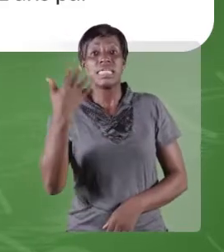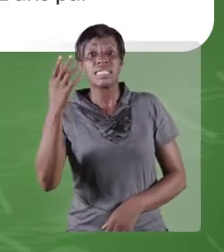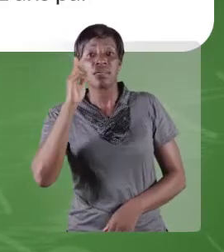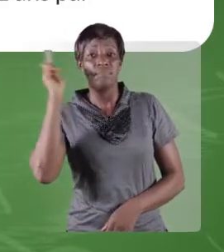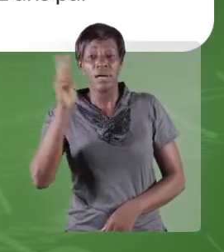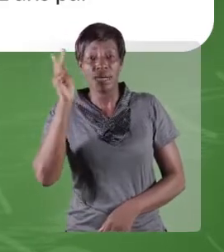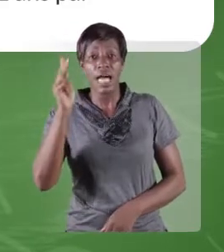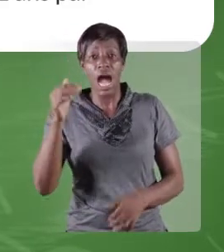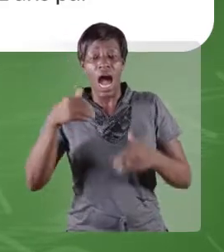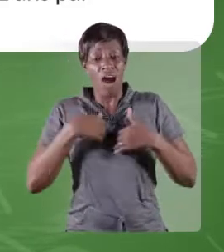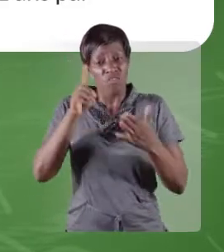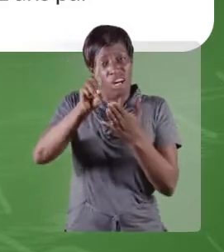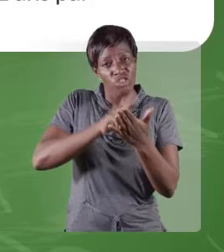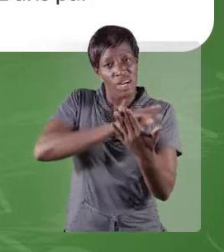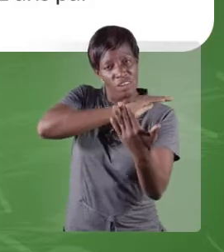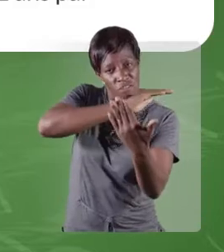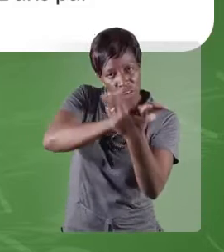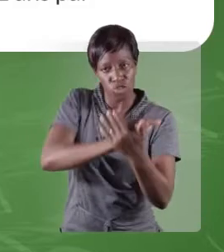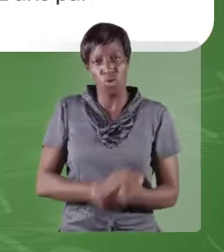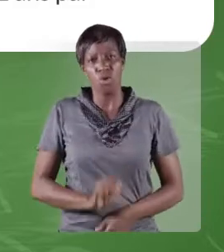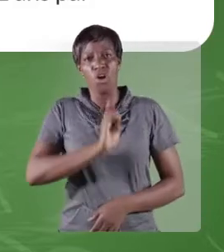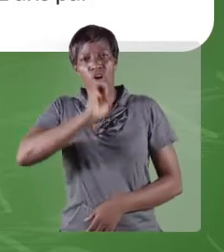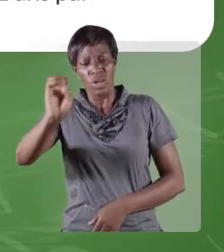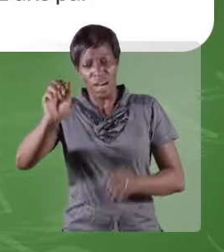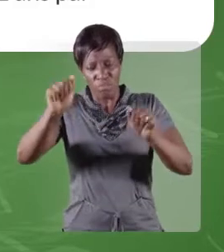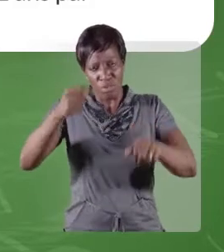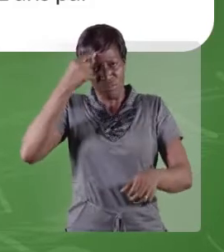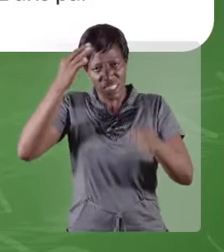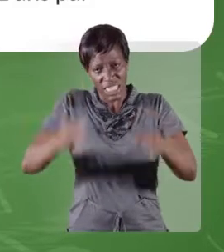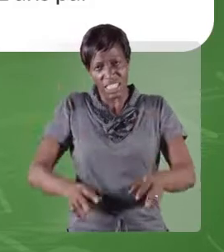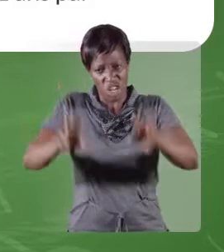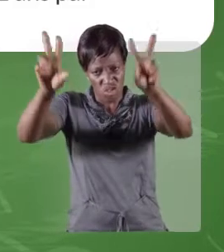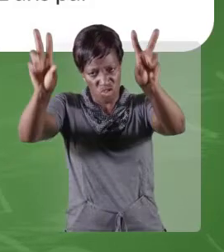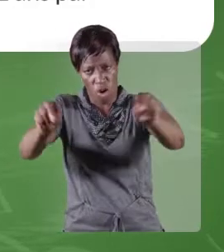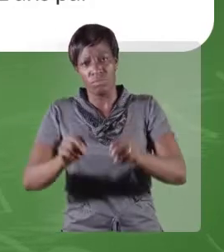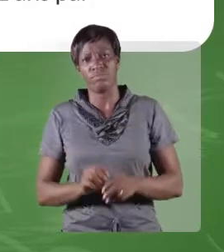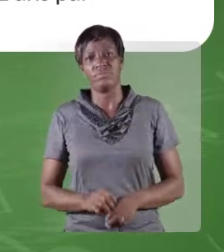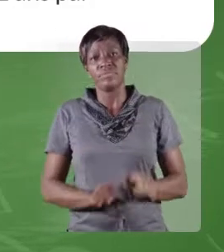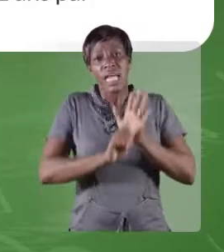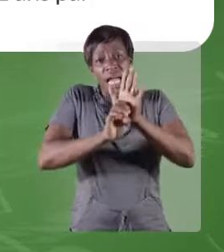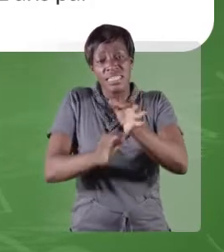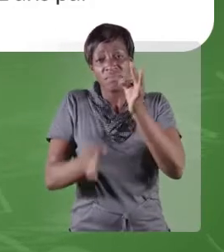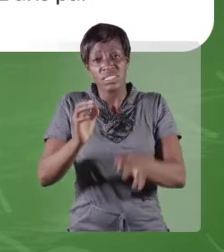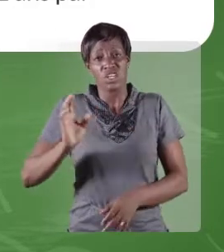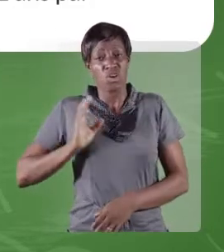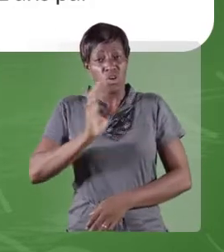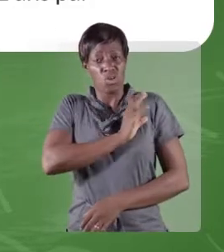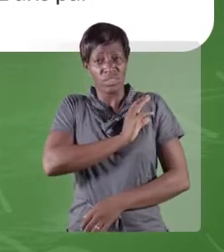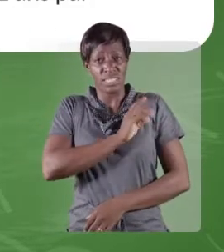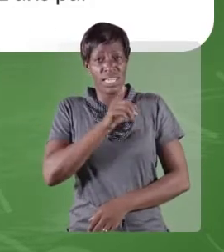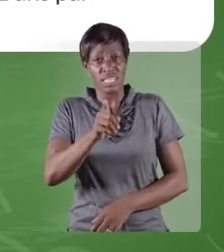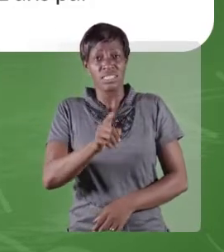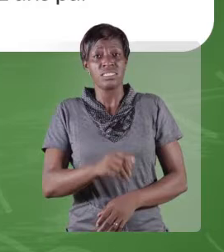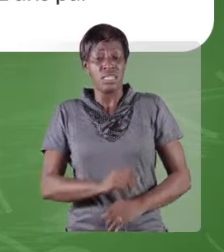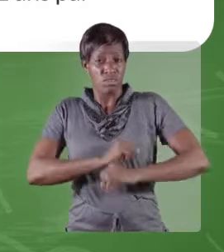veto. Qu'est-ce que le droit de veto? C'est le droit que disposent ces 5 pays